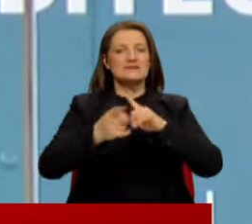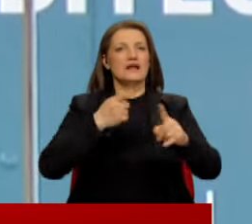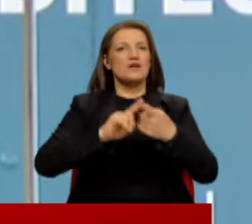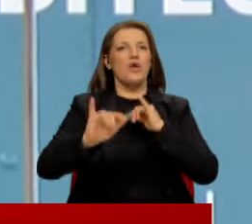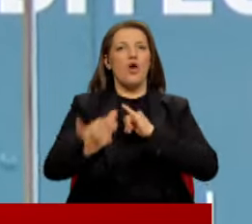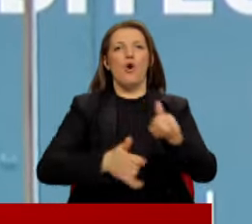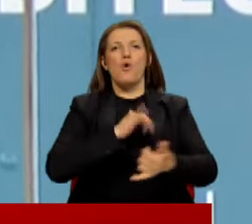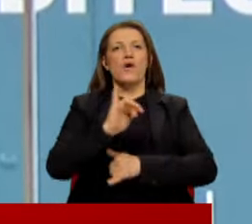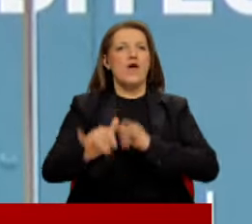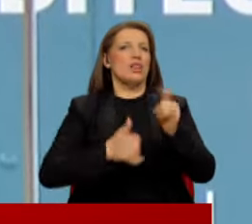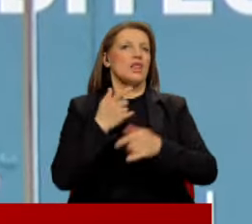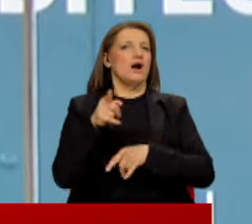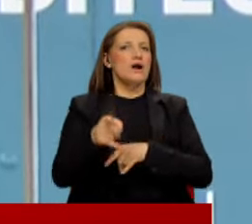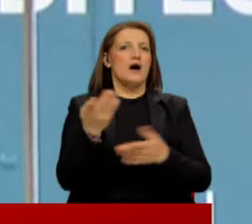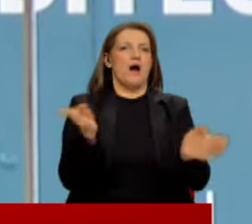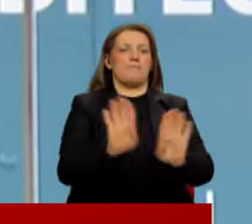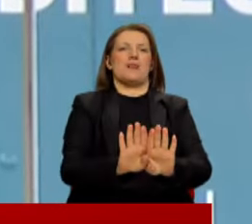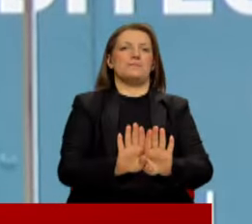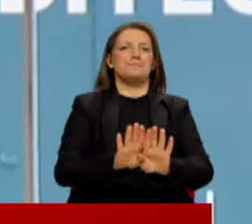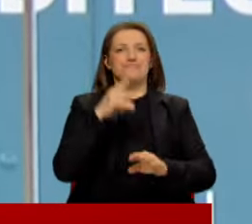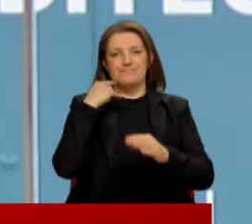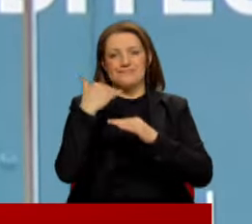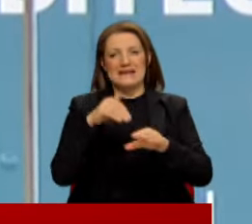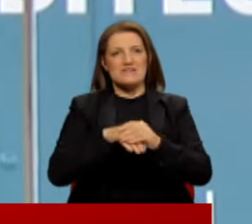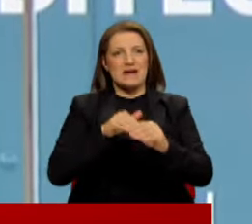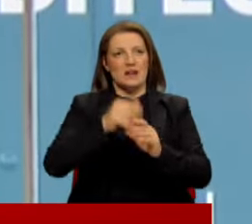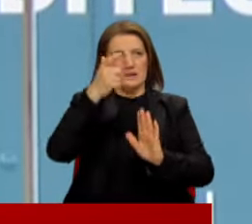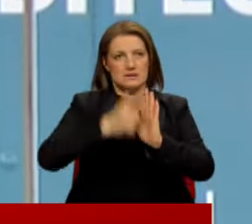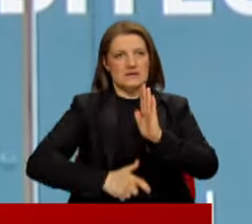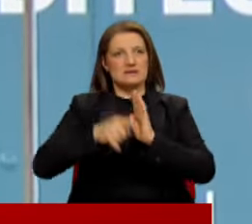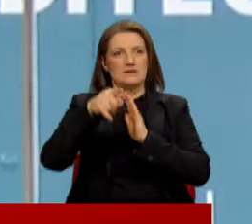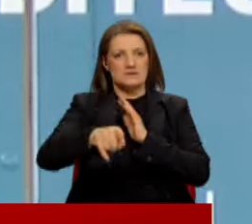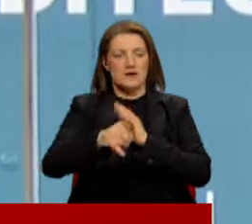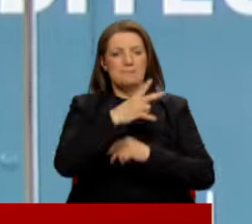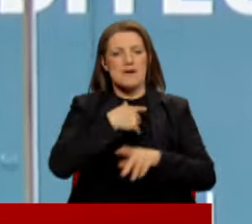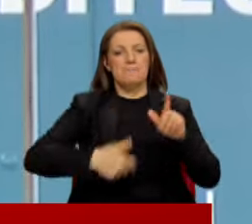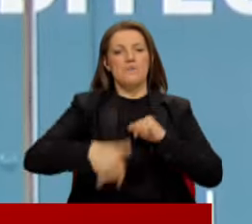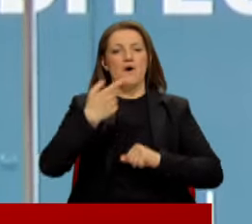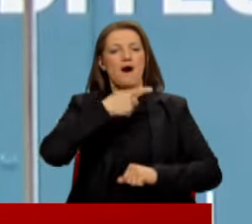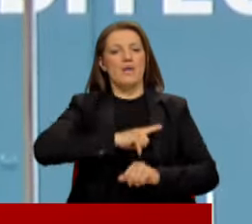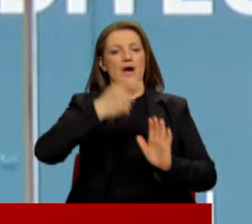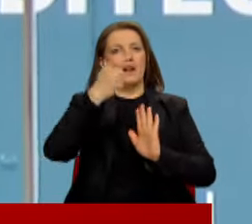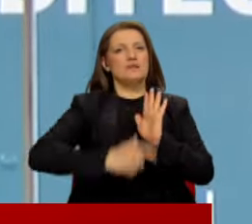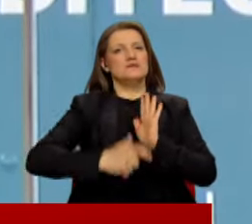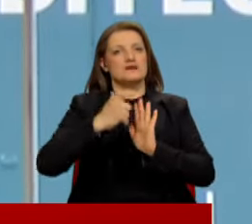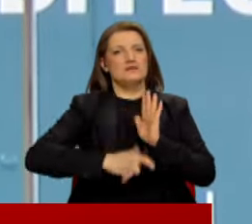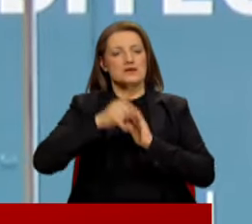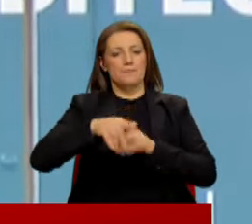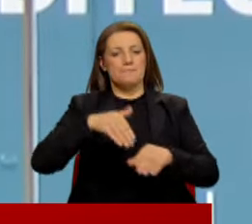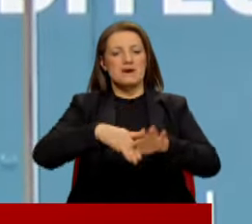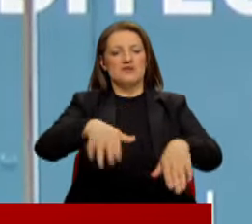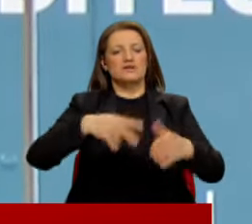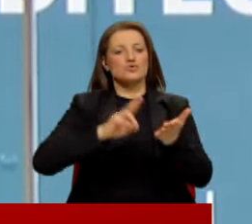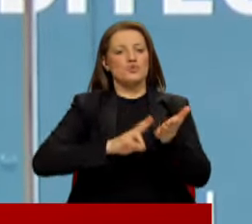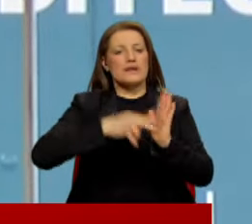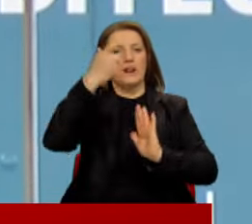siyasetçilik oynayanlara da kapalıdır. Milletvekili listesini, belediye başkan adayı listesini, meclis